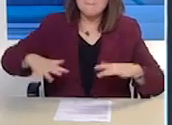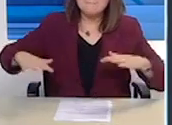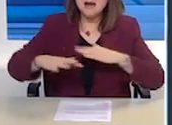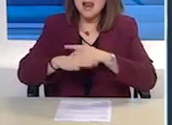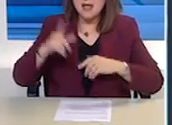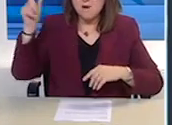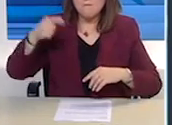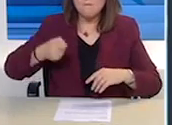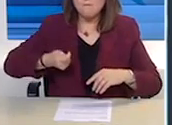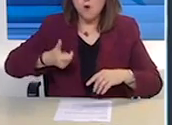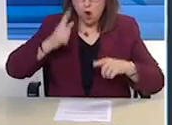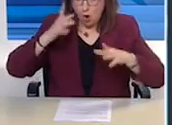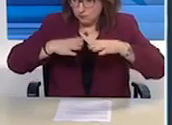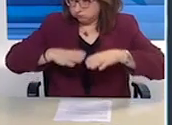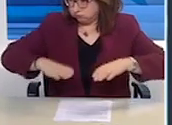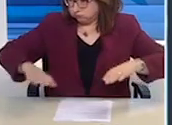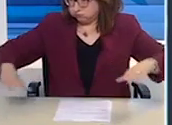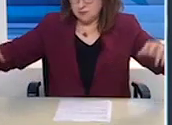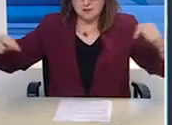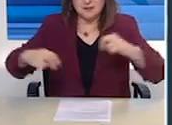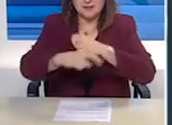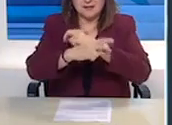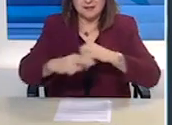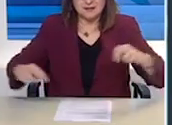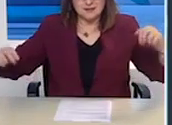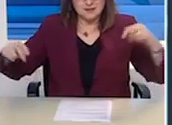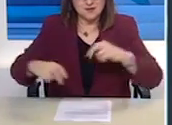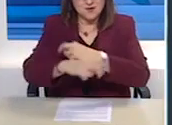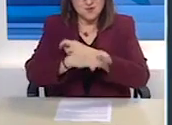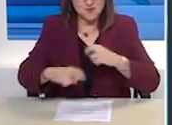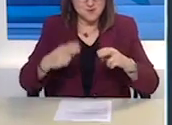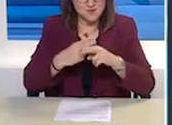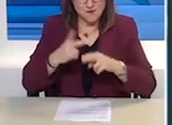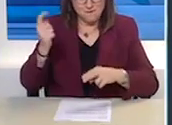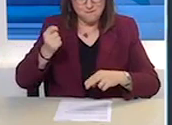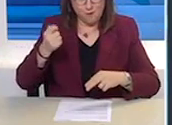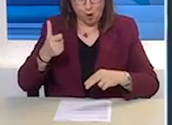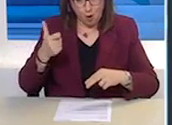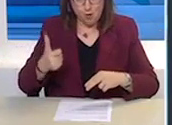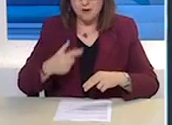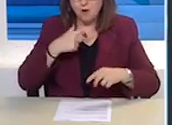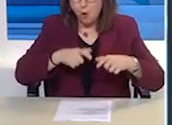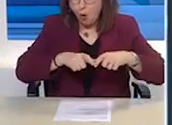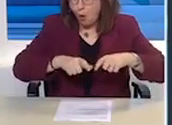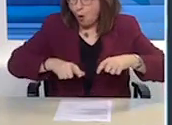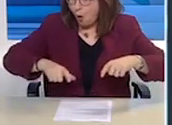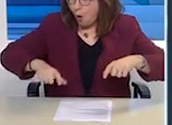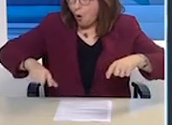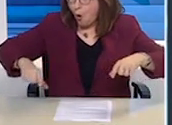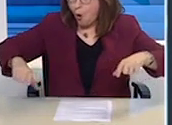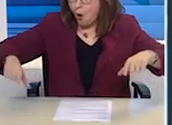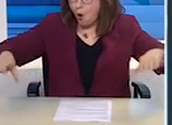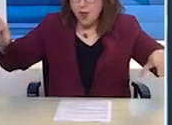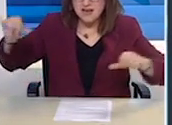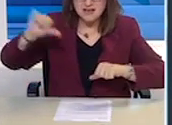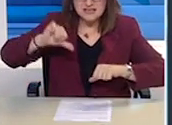παραλία του Βόλου και συγκεκριμένα στον πεζόδρομο της προέκτασης της οδού Αργοναυτών, κατά πλάτος από το ρήθρο του πεζοδρομίου ως και το ακραίο τμήμα